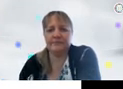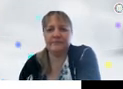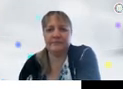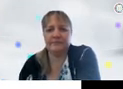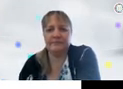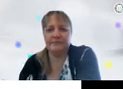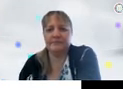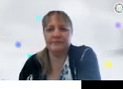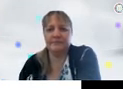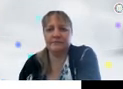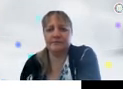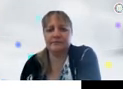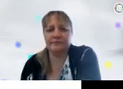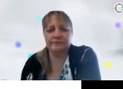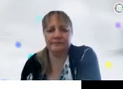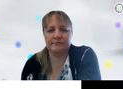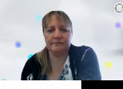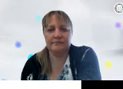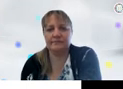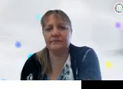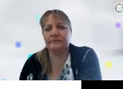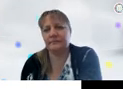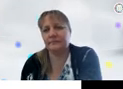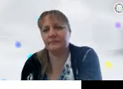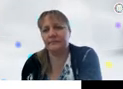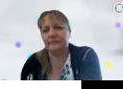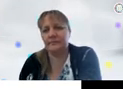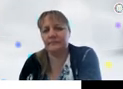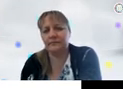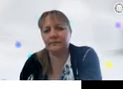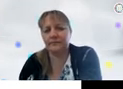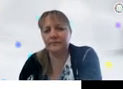spannend sein. Wie geht das? Wir haben